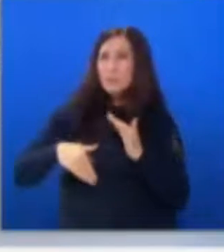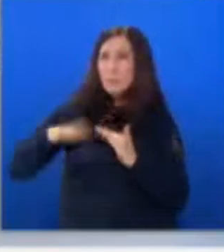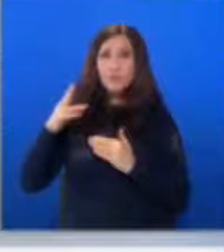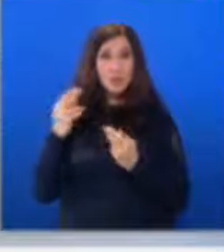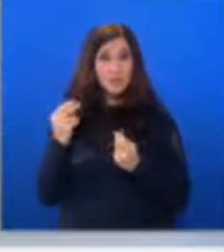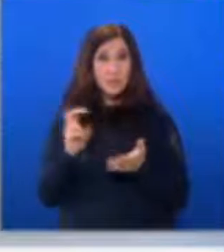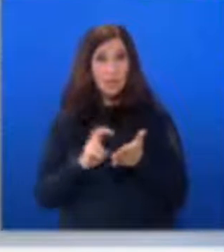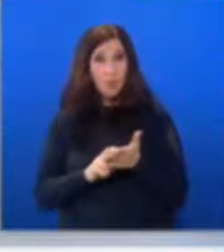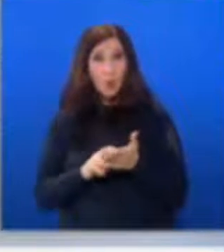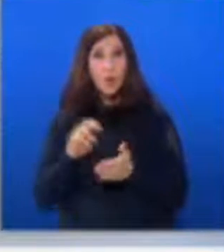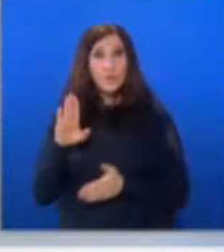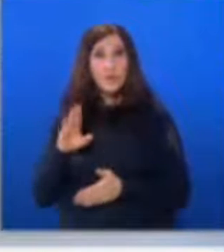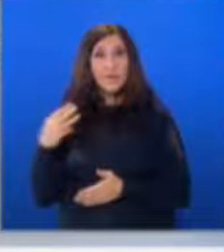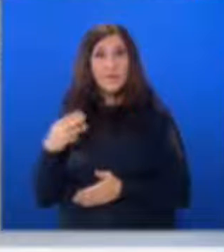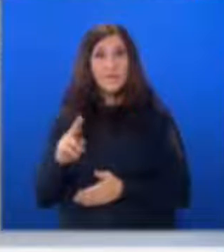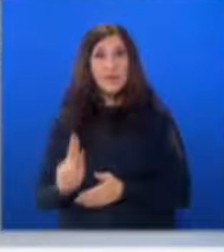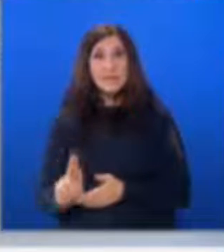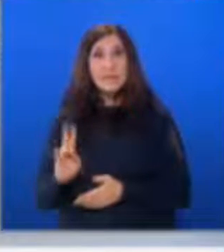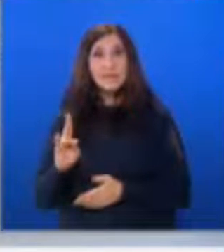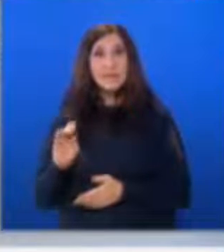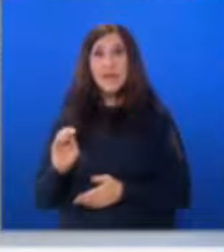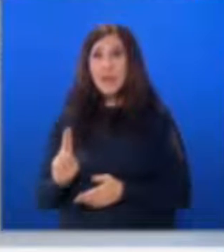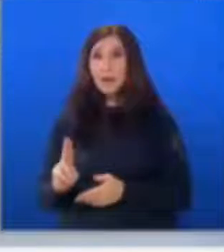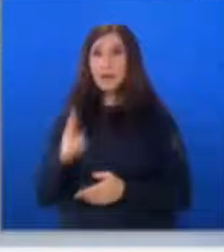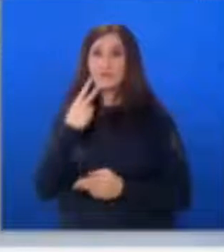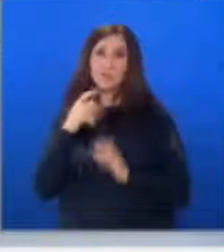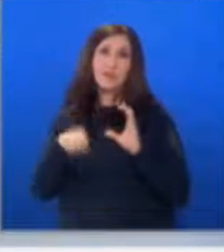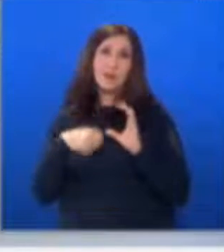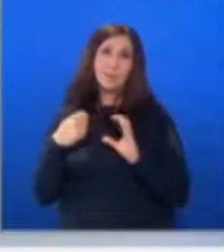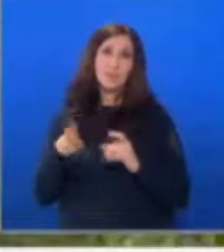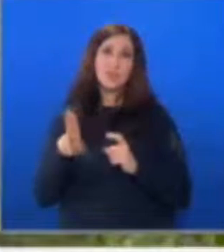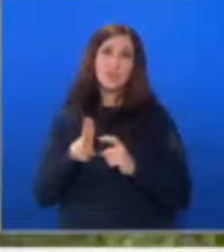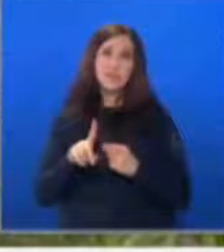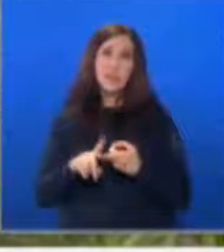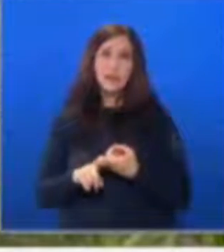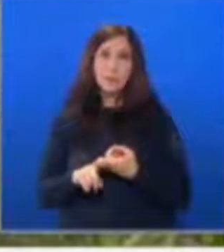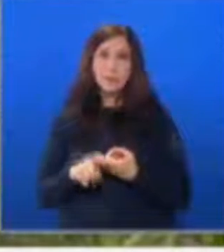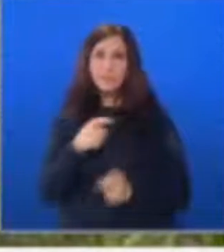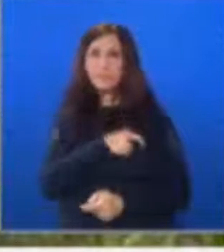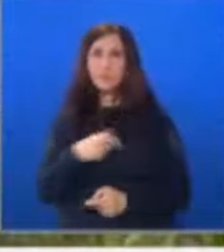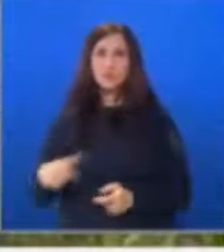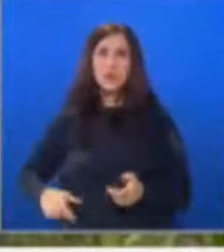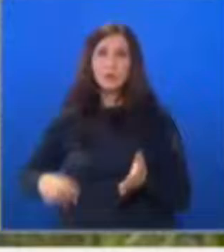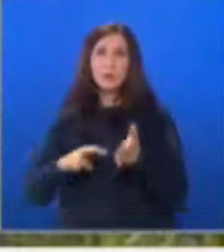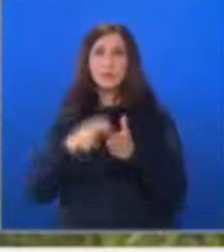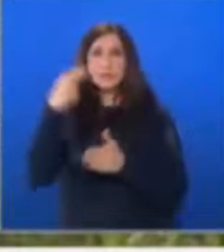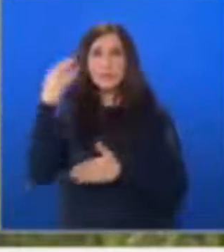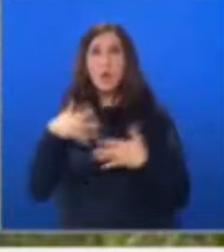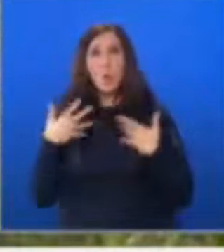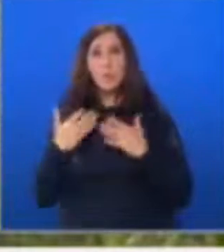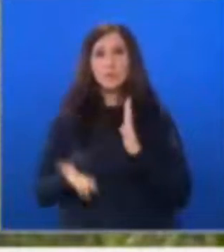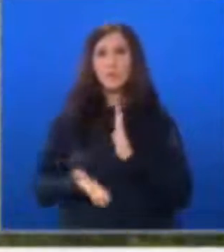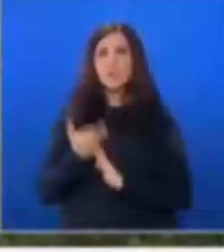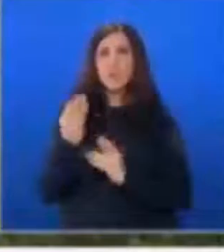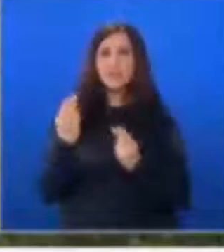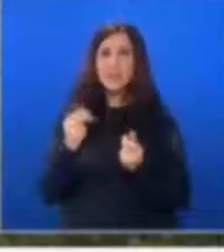по-висока цена на тока от вецовете си НЕК? Репортажът е на Цветелина Катанска. Националната електрическа компания поиска